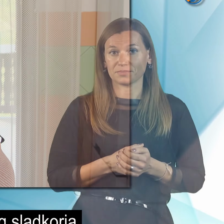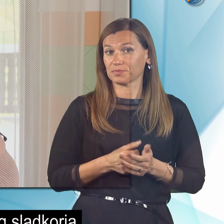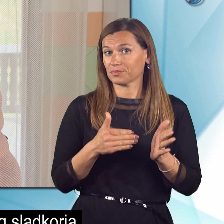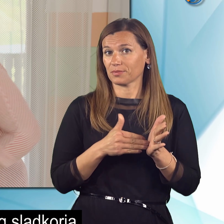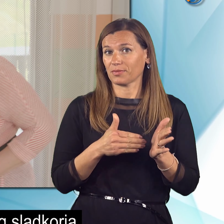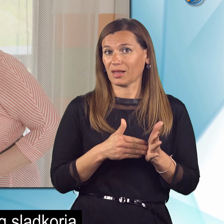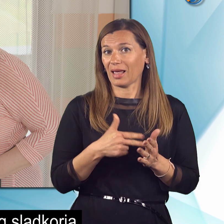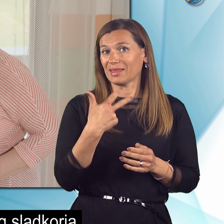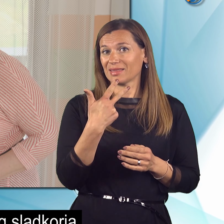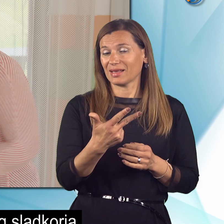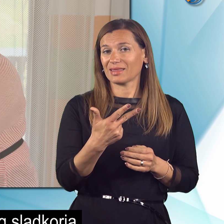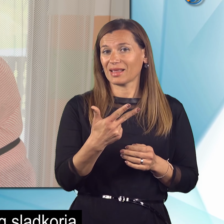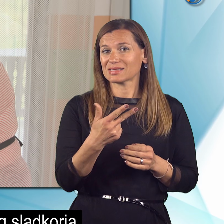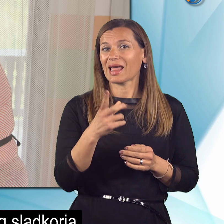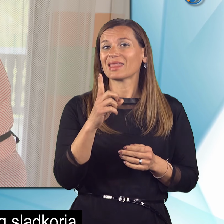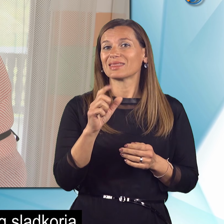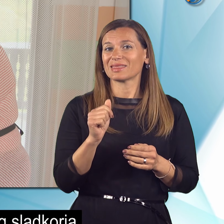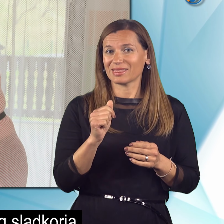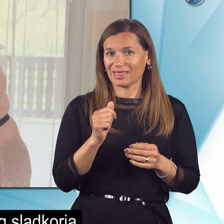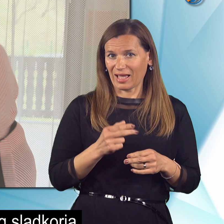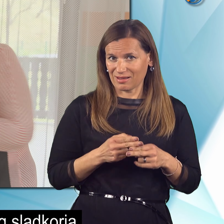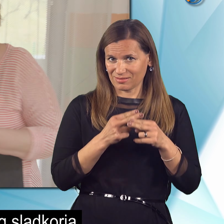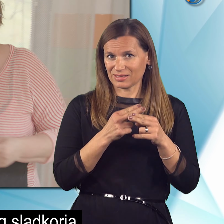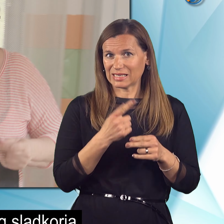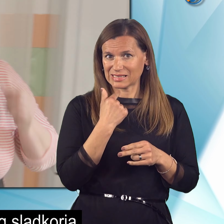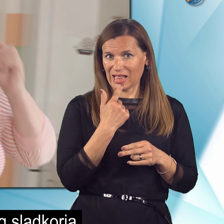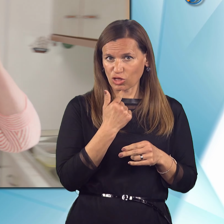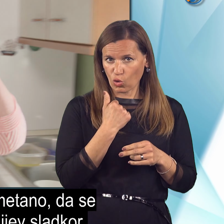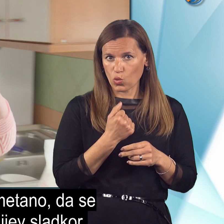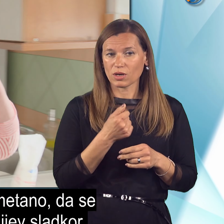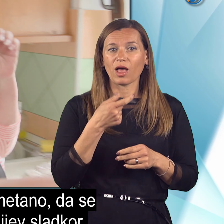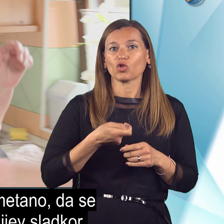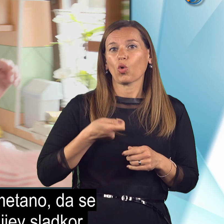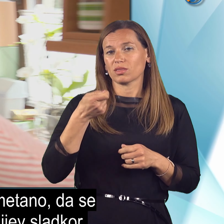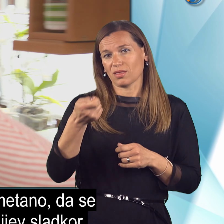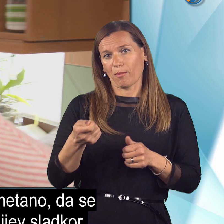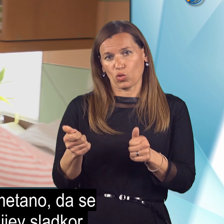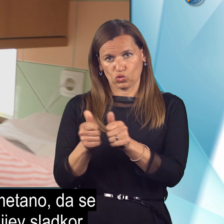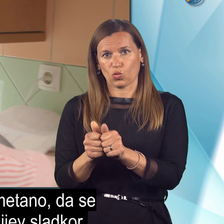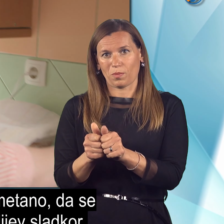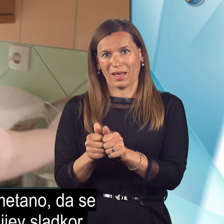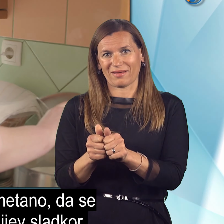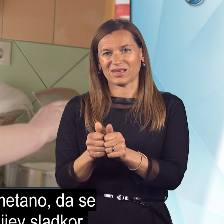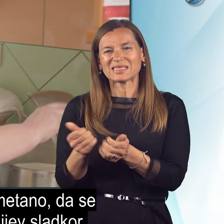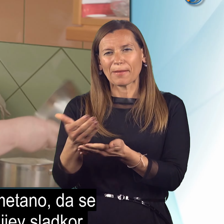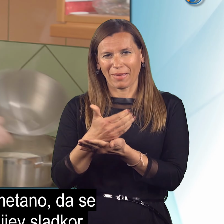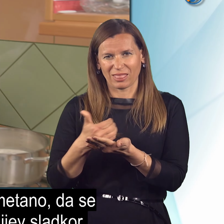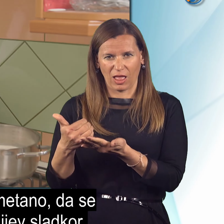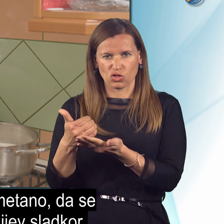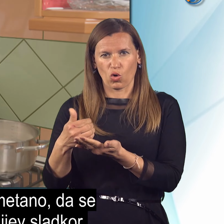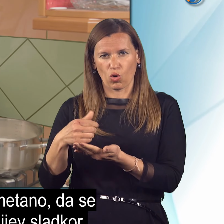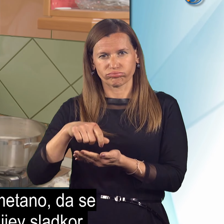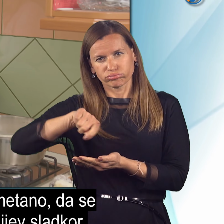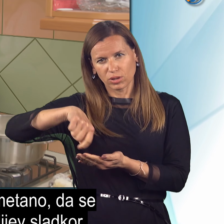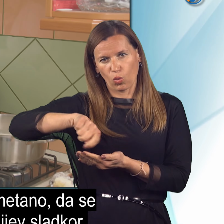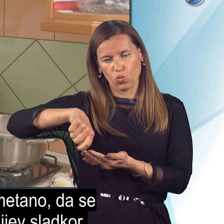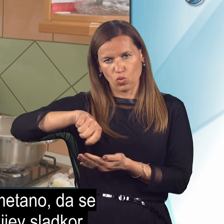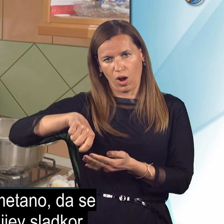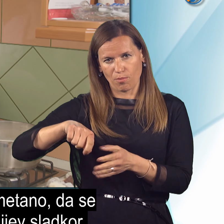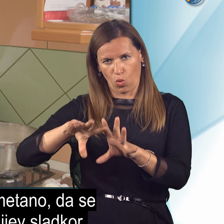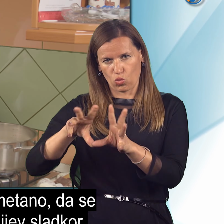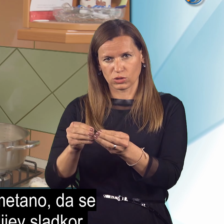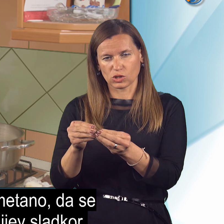kuhati. Potrebujemo 30 dek sladkorja. Ta sladkor damo v smetano, da se skupaj